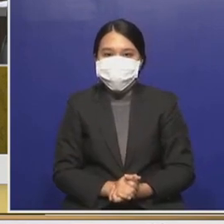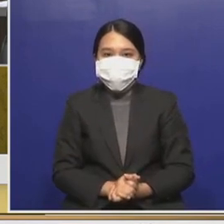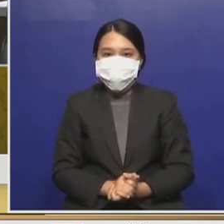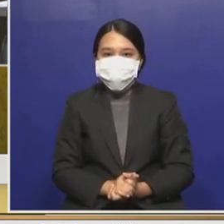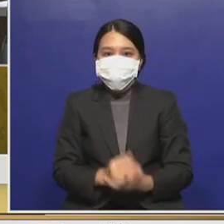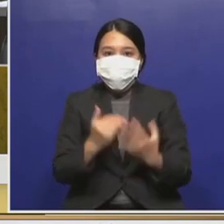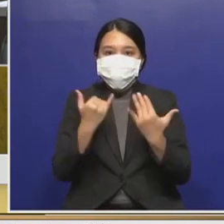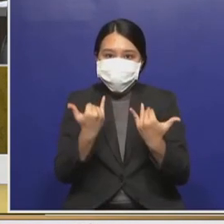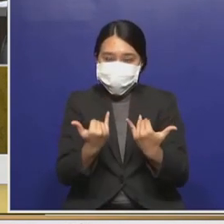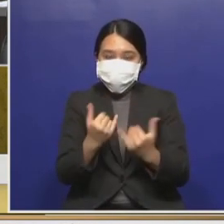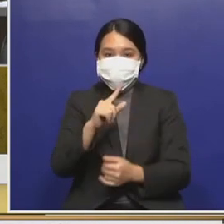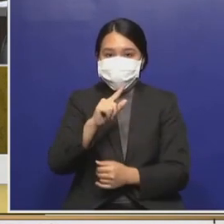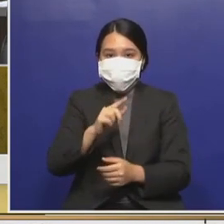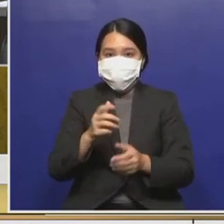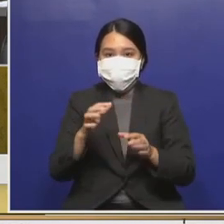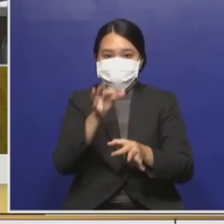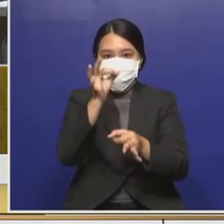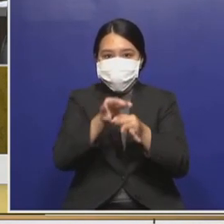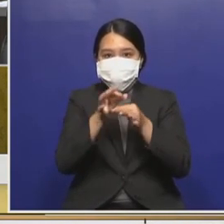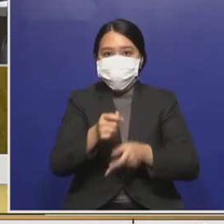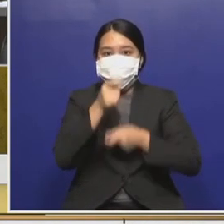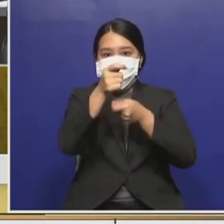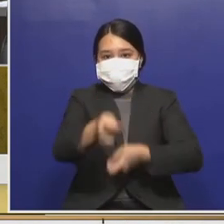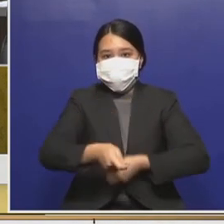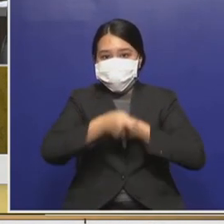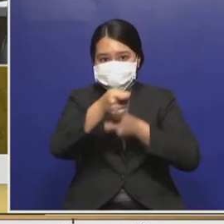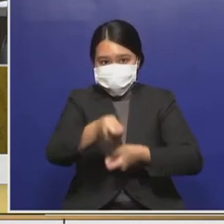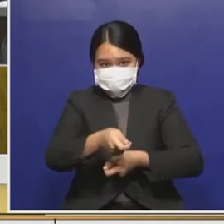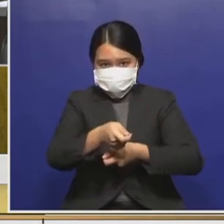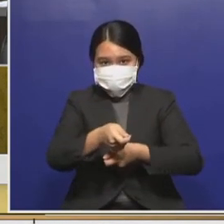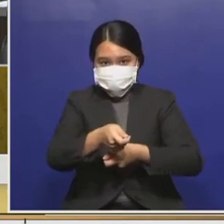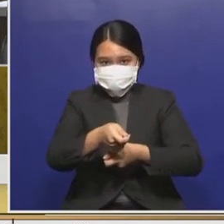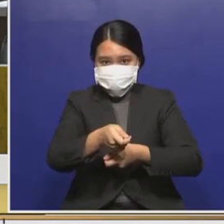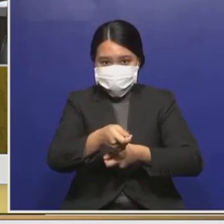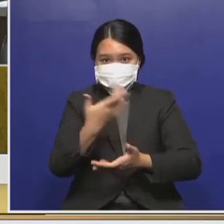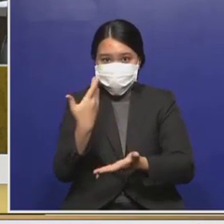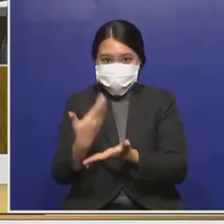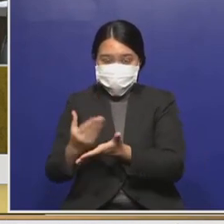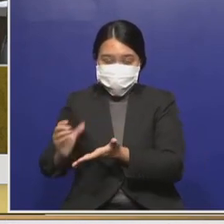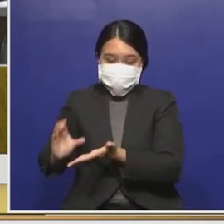คุณให้ทอกอสอเอาเงินจากรัฐบา เอไปปล่อยใหกองทุนหมู่บ้าน